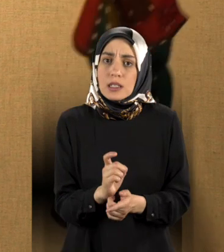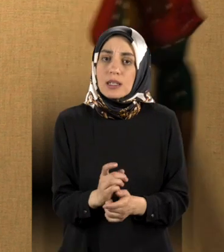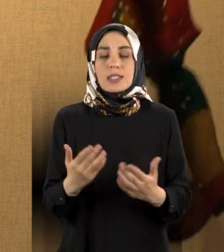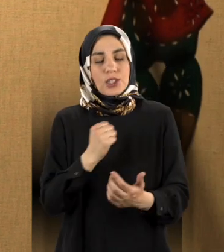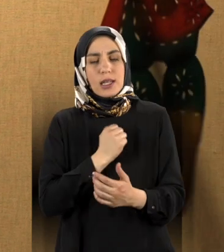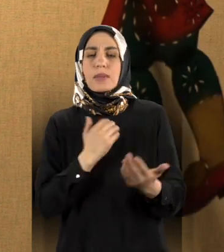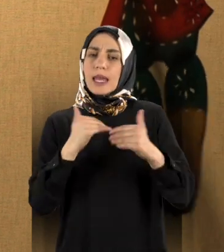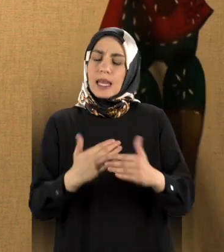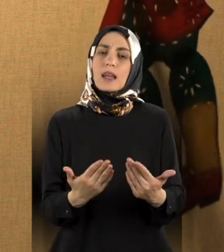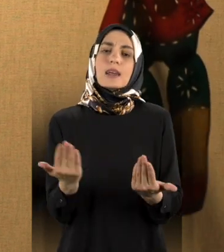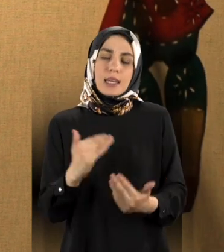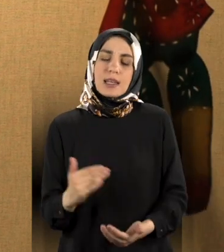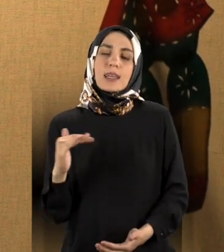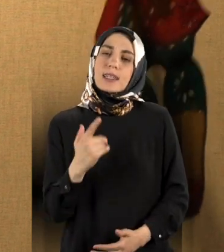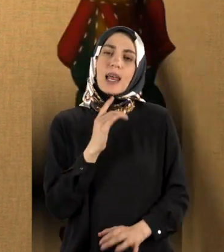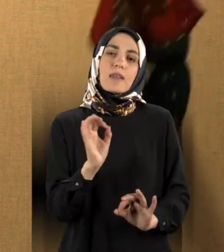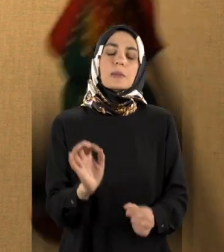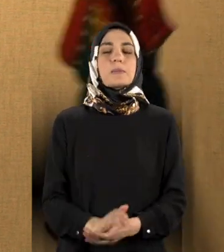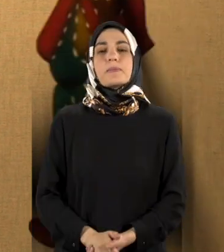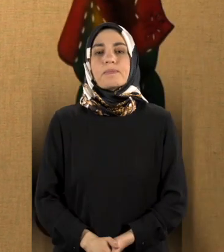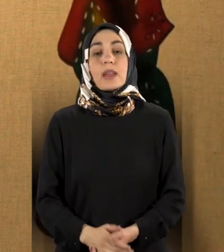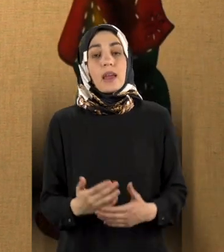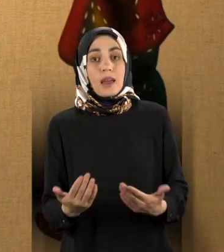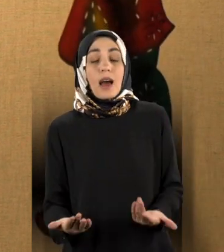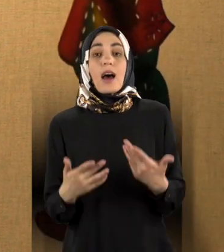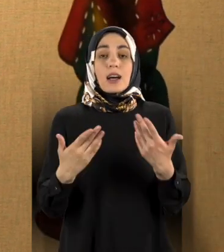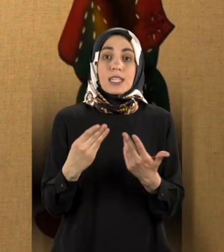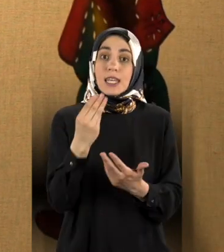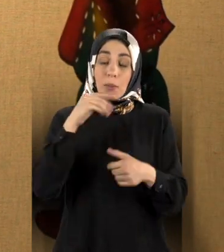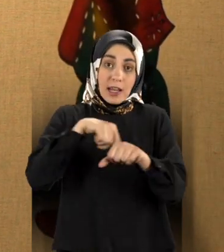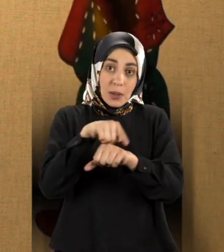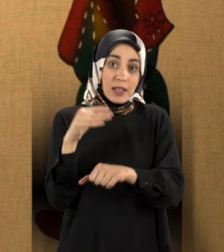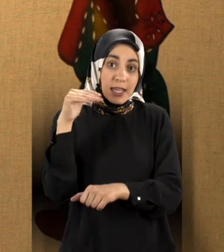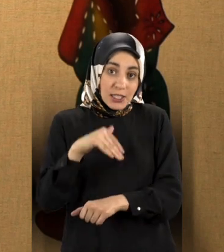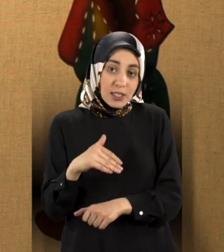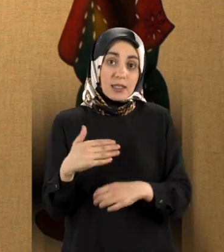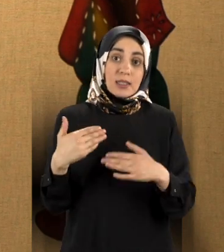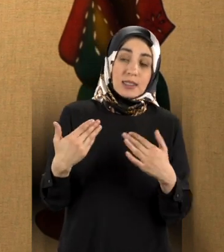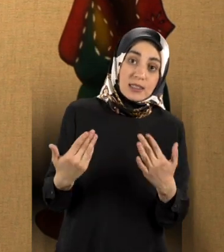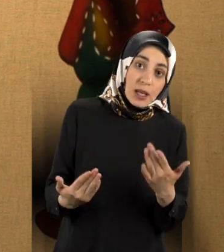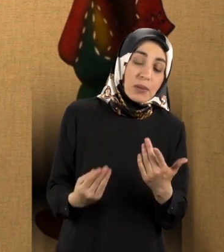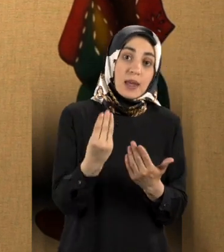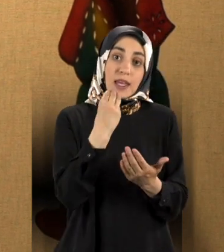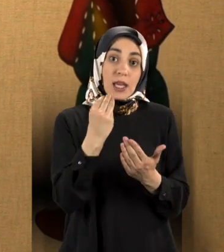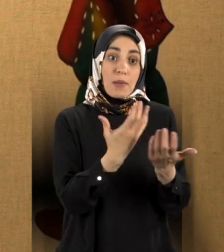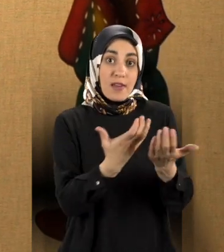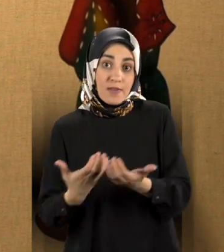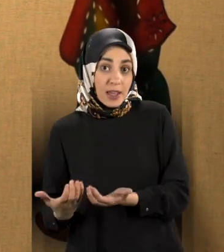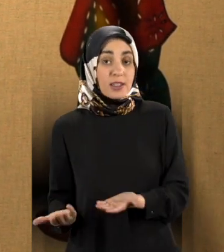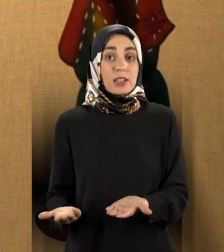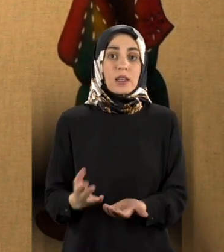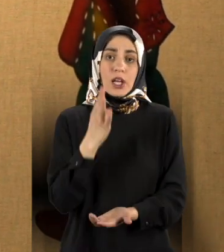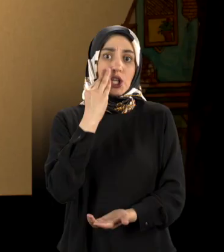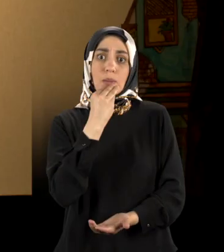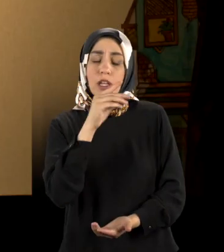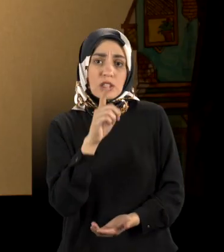Ya geçirmezler canım getirirler getirirler getirirler Efendim hatta yemek vakti gelince tabi bize bir